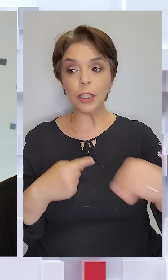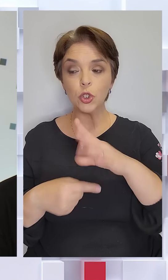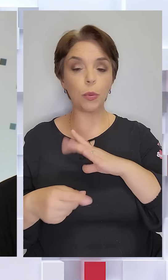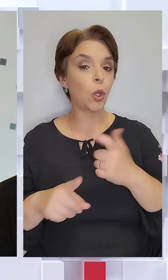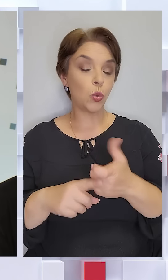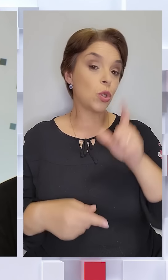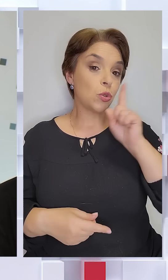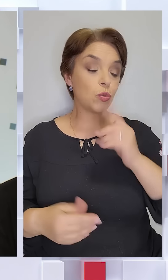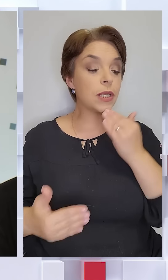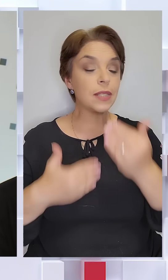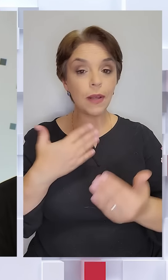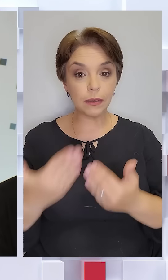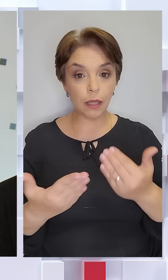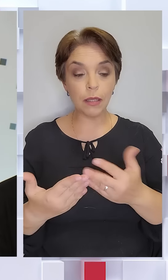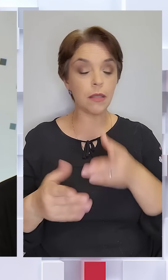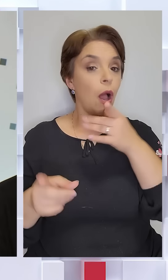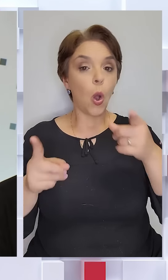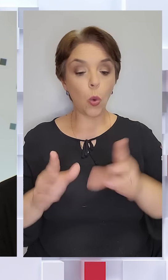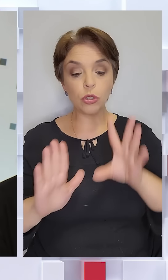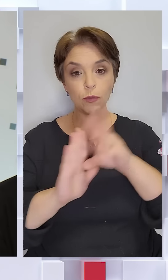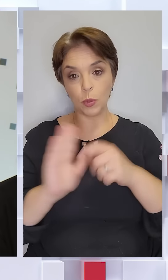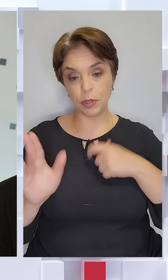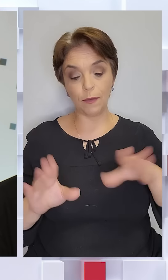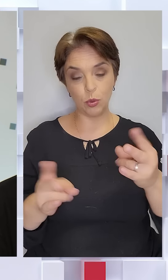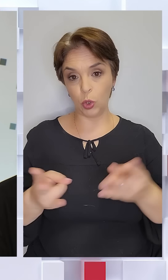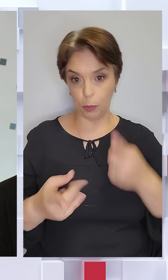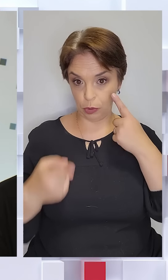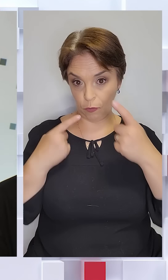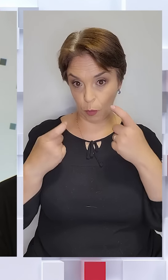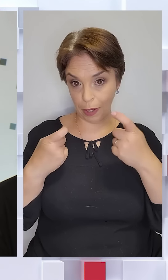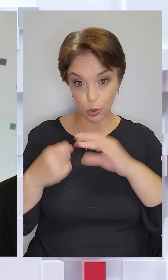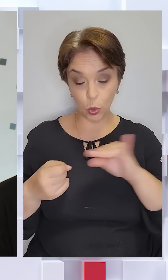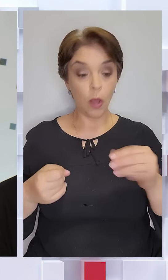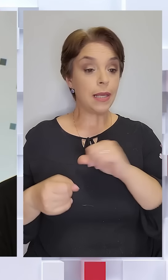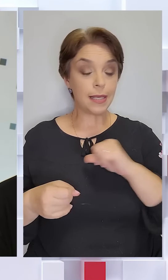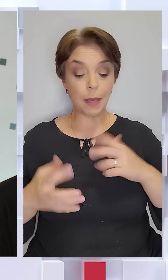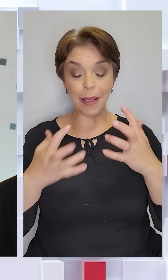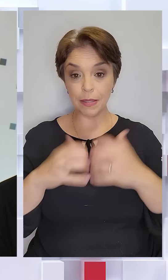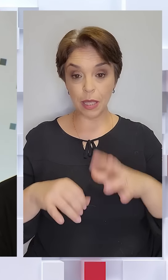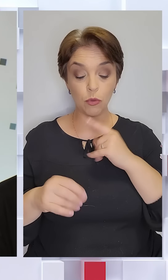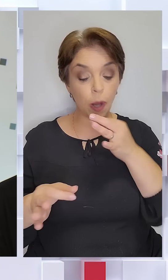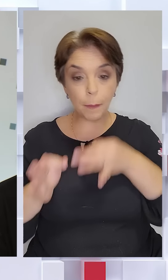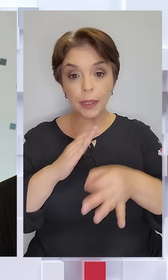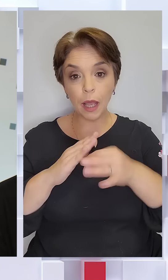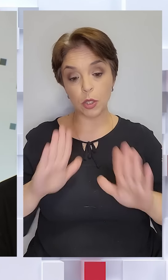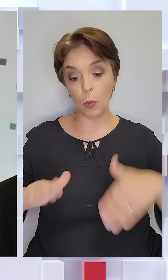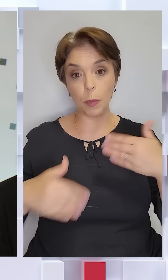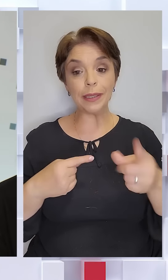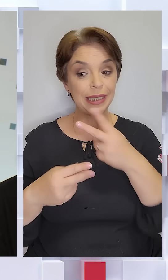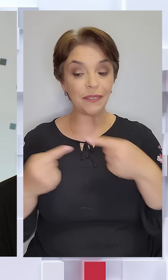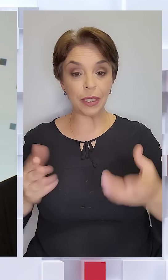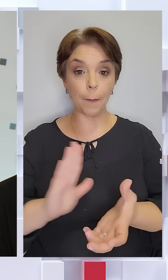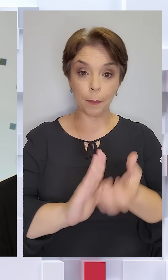було дуже зручно звертатися, коротко вносячи про себе всю необхідну інформацію, і сама система вже підказувала і пропонувала ті